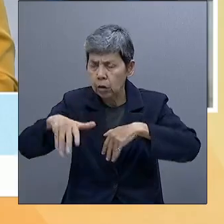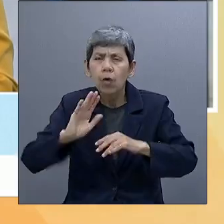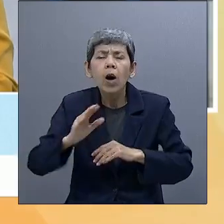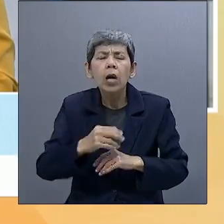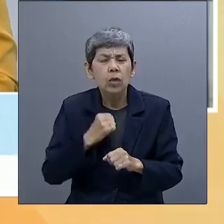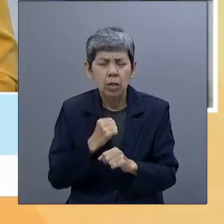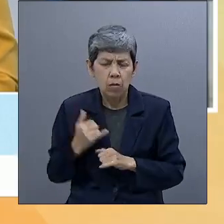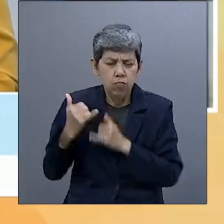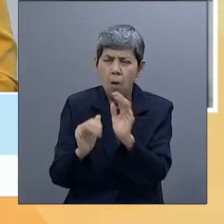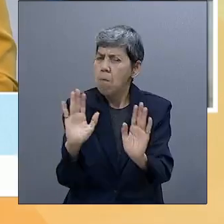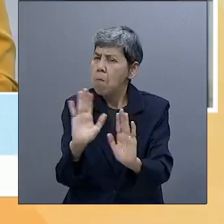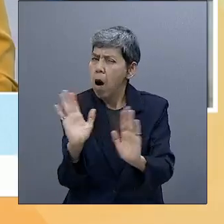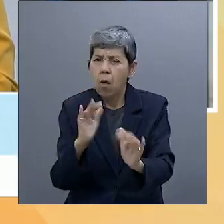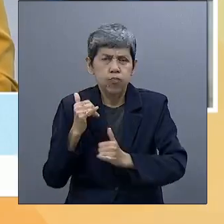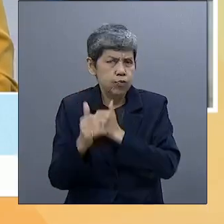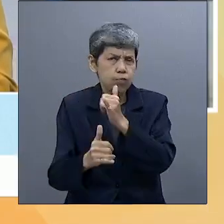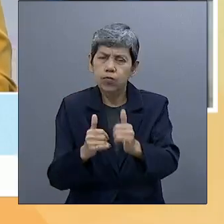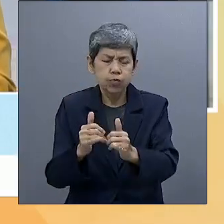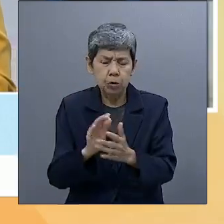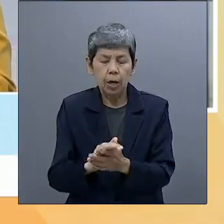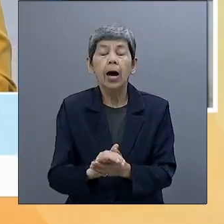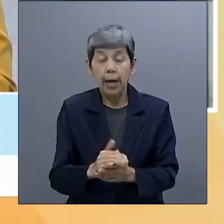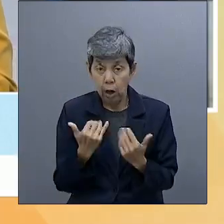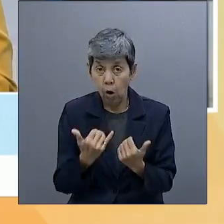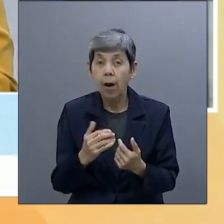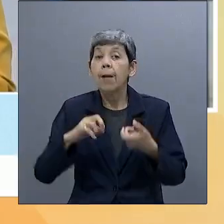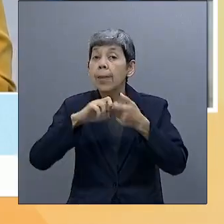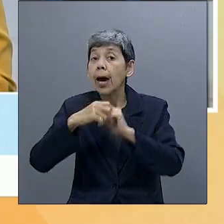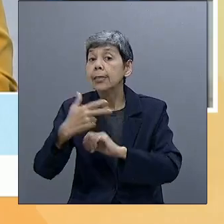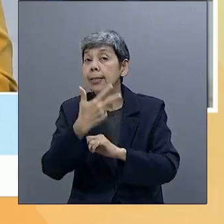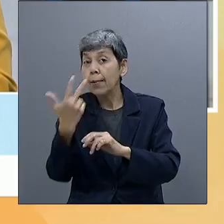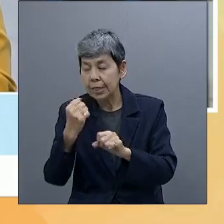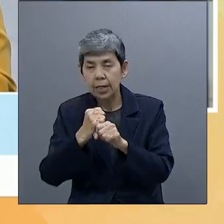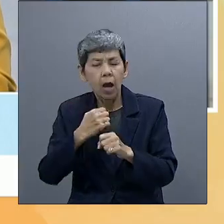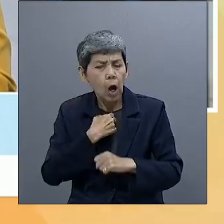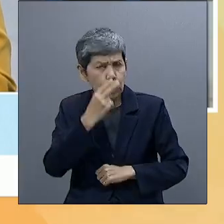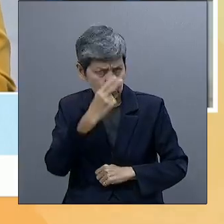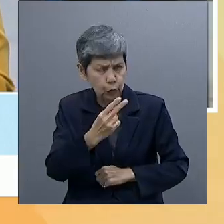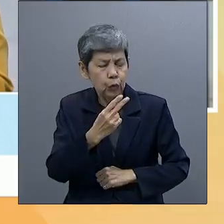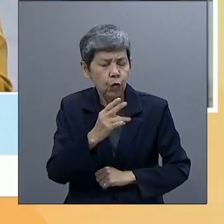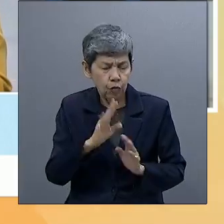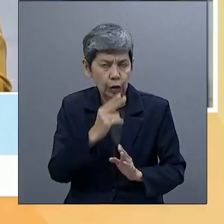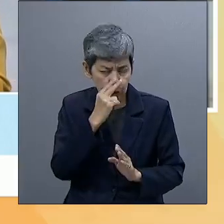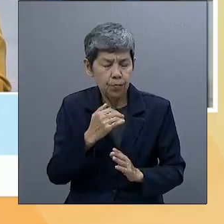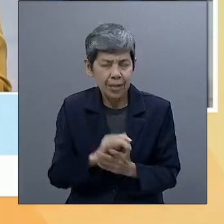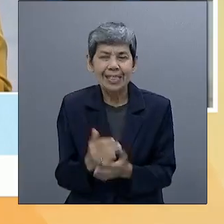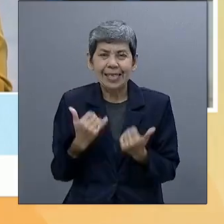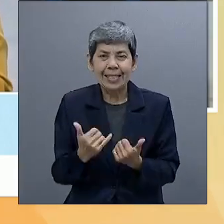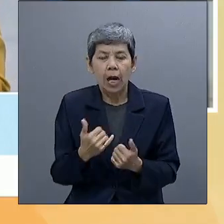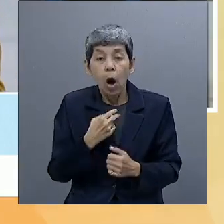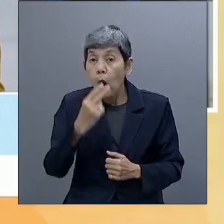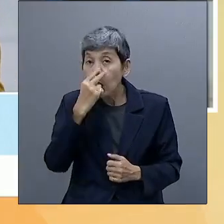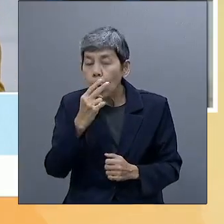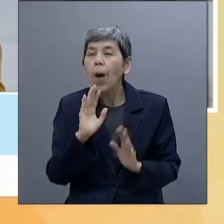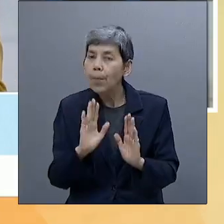อย่าเพิ่งเข้าไปในพื้นที่บึงหนองอ้อนะคะเดี๋ยวยังไงร้องทุกข์ลงป้ายนี้ตามประเด็นปัญหานี้อย่างแน่นอนนะคะเบื้องต้นตรวจสอบกับท่